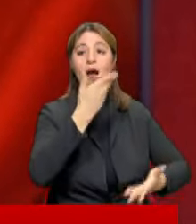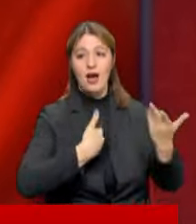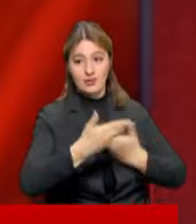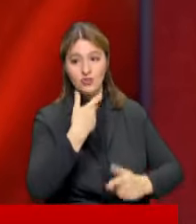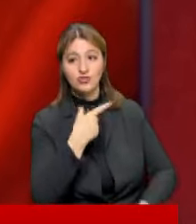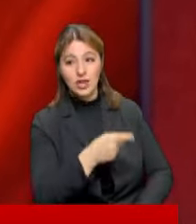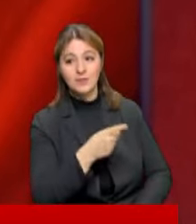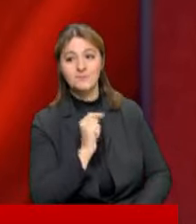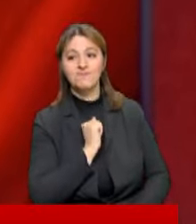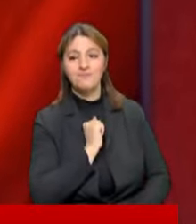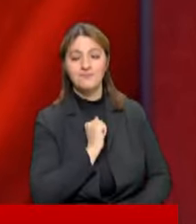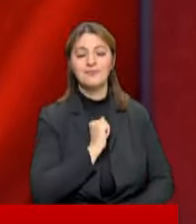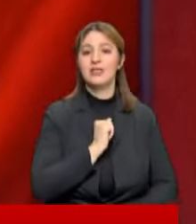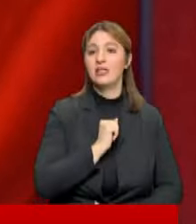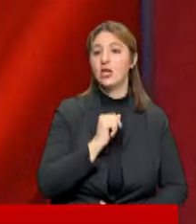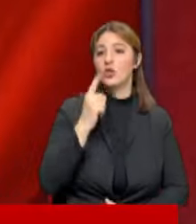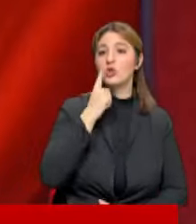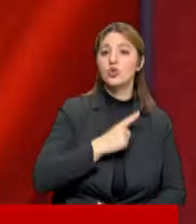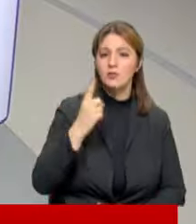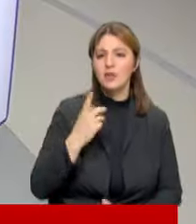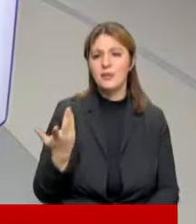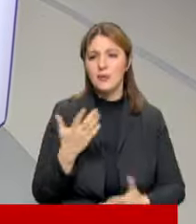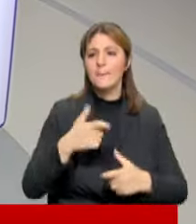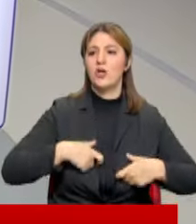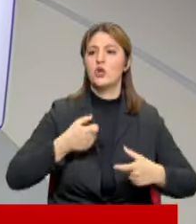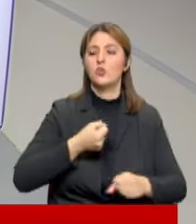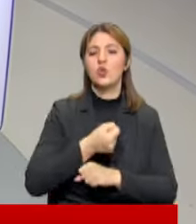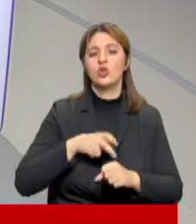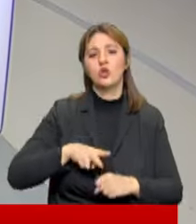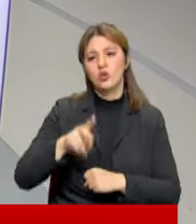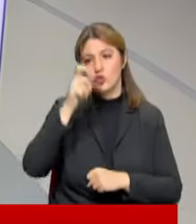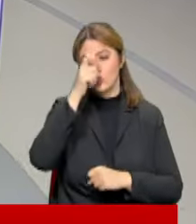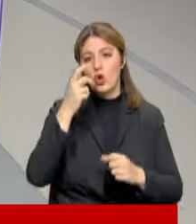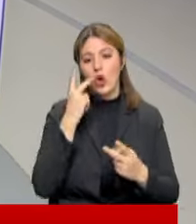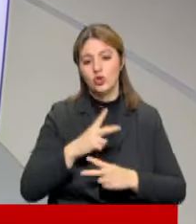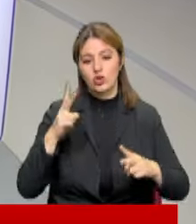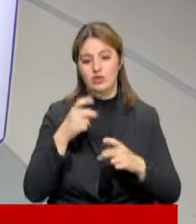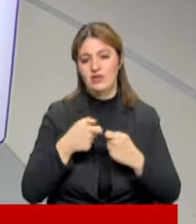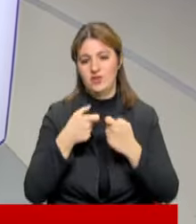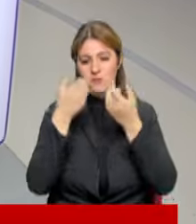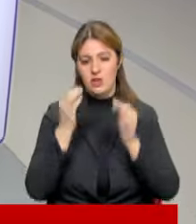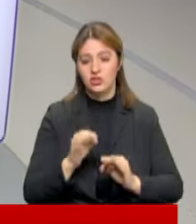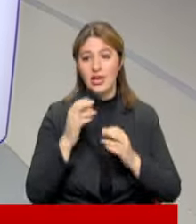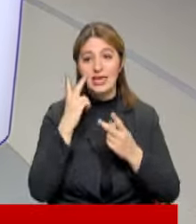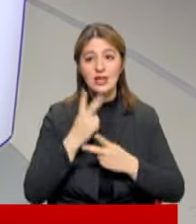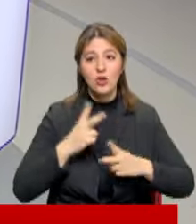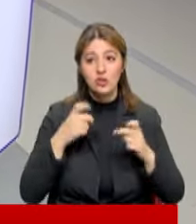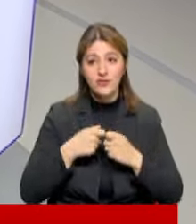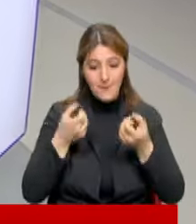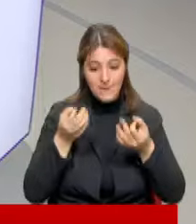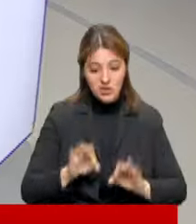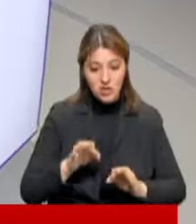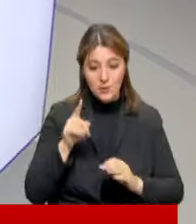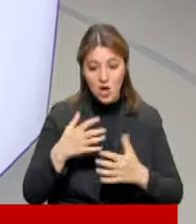da anlatacak kişi Evet Cumhuriyet Tabii Milli Mücadele yolculuğu ve Türk İstiklal Savaşı başladığında Türk İstiklal Savaşı'nı